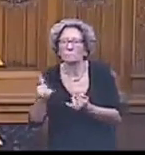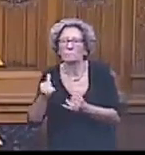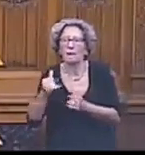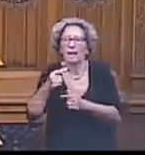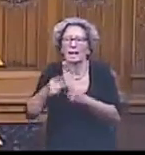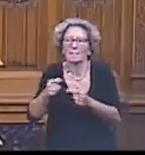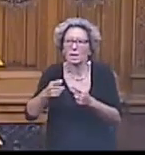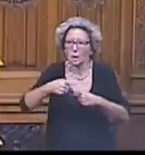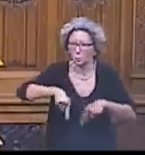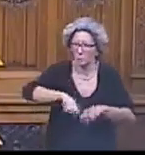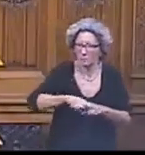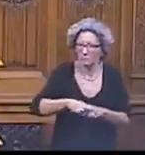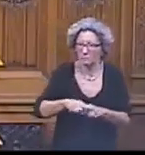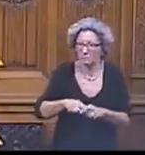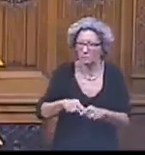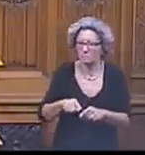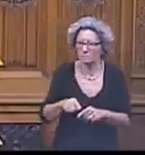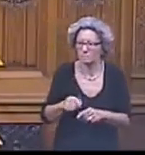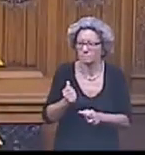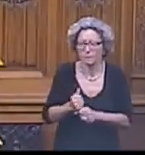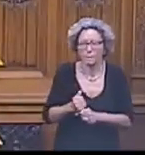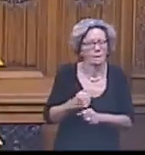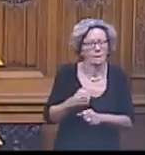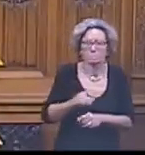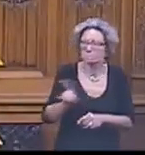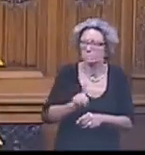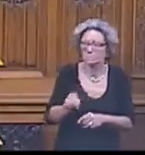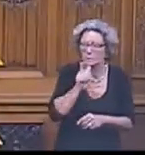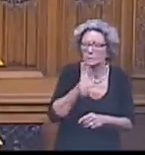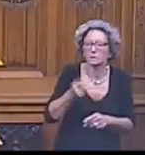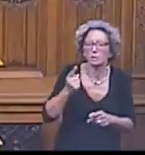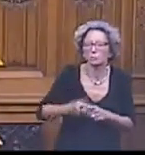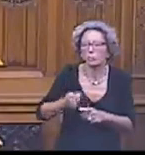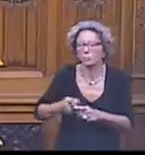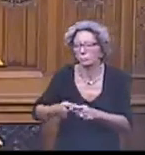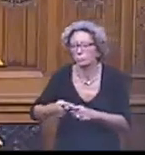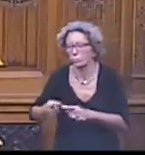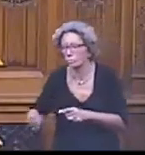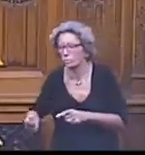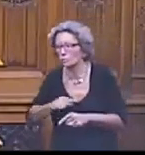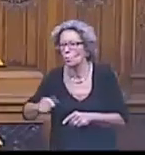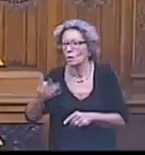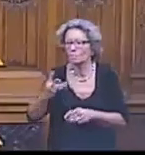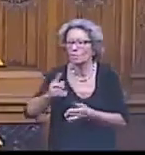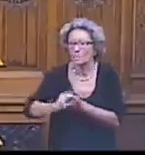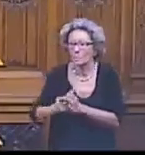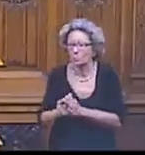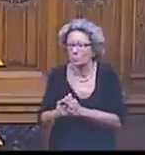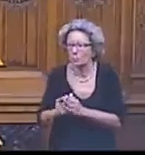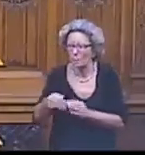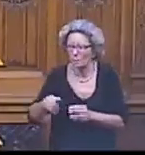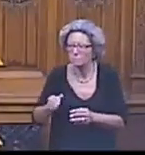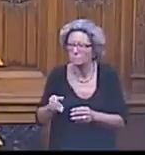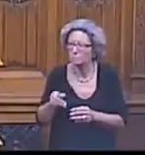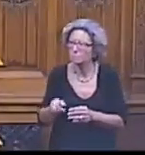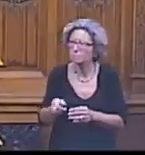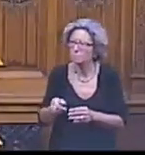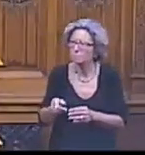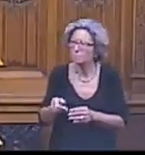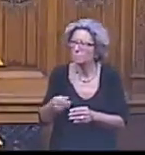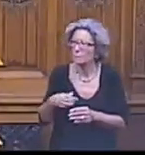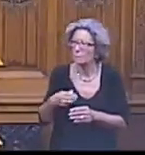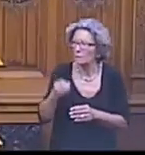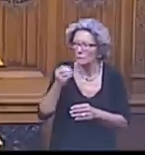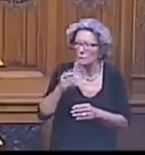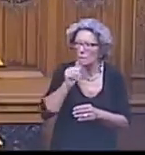was, das mache ich jetzt nicht, diese Stunden reden. Erstens, weil ich nicht darf, nur mehr 4 Minuten. Und zweitens, weil ich der Meinung bin, ich glaube, Sie